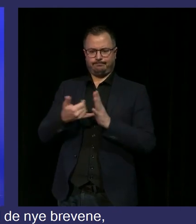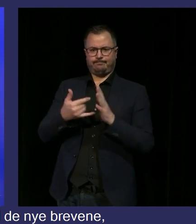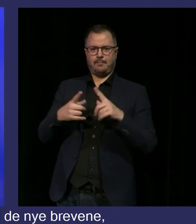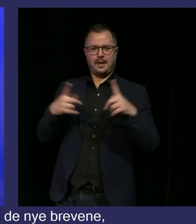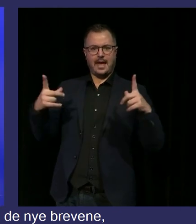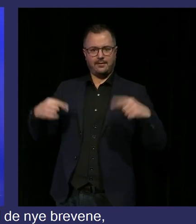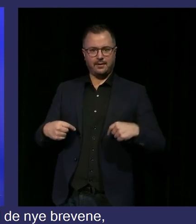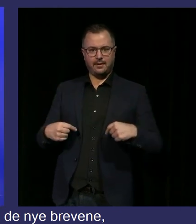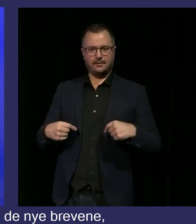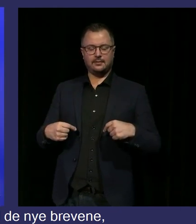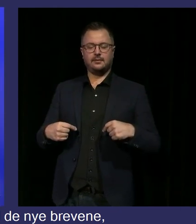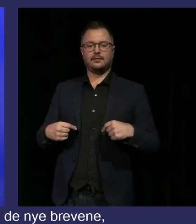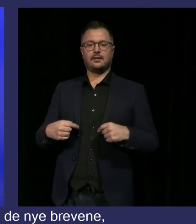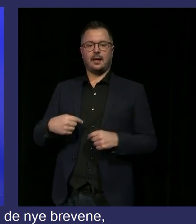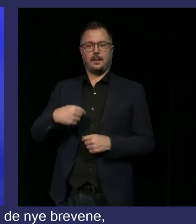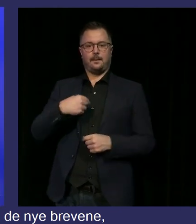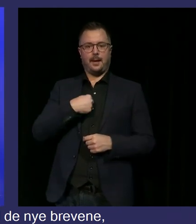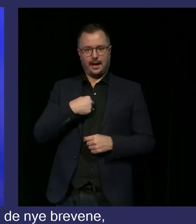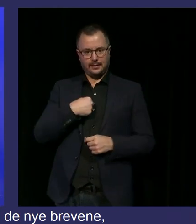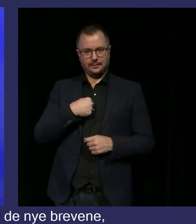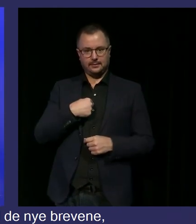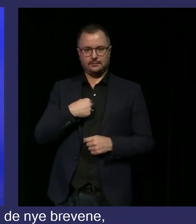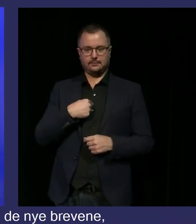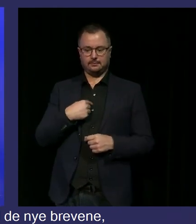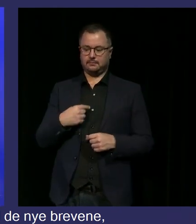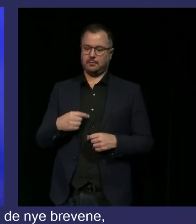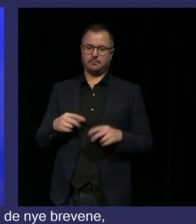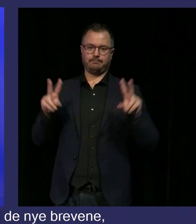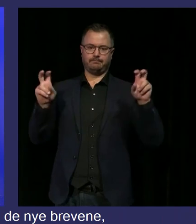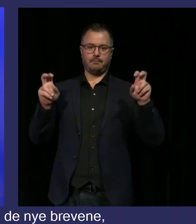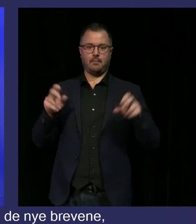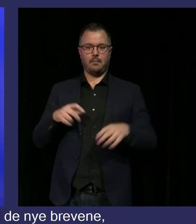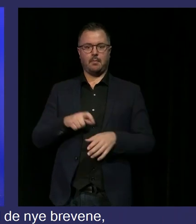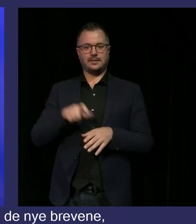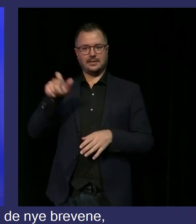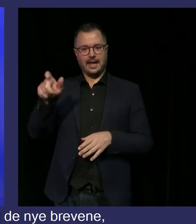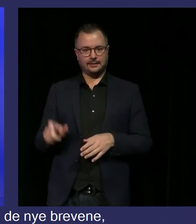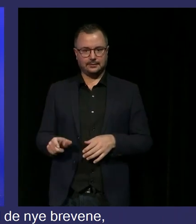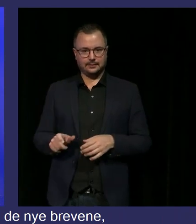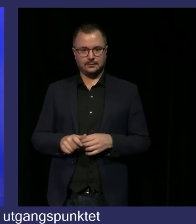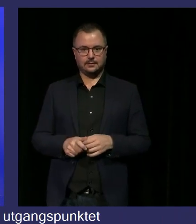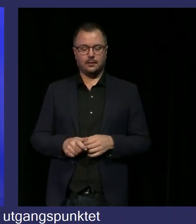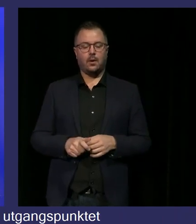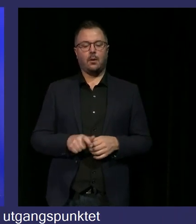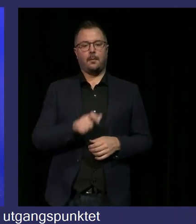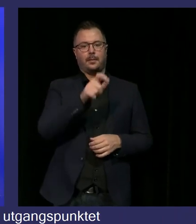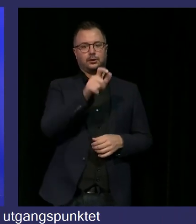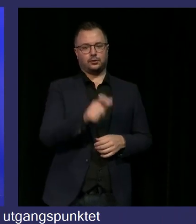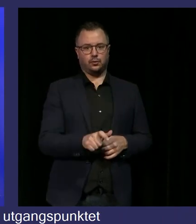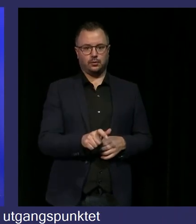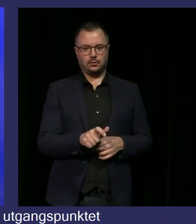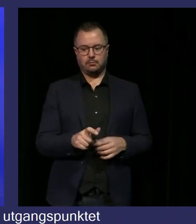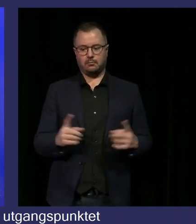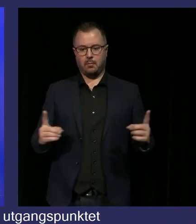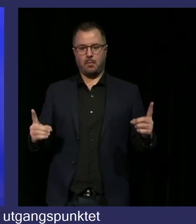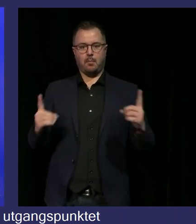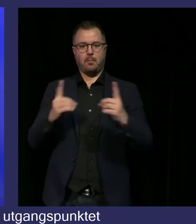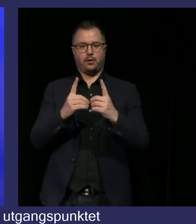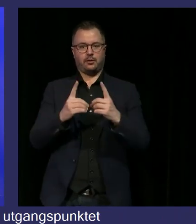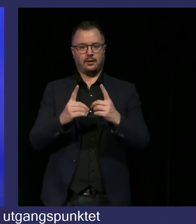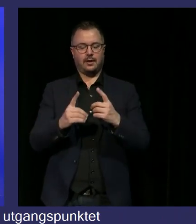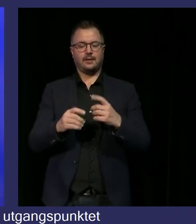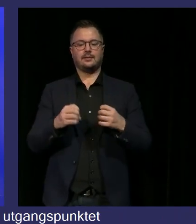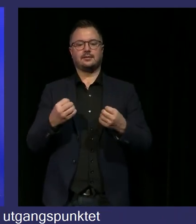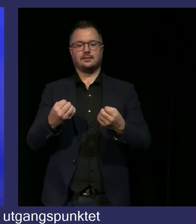når meg, en pasient og en kommunikasjonsperson hadde møte med